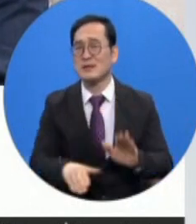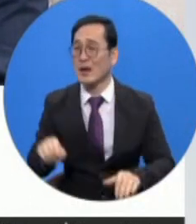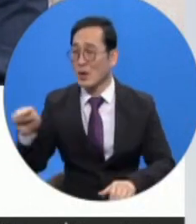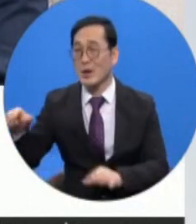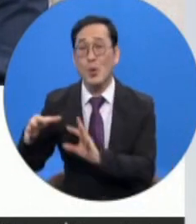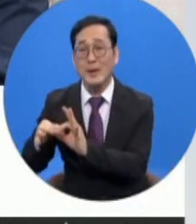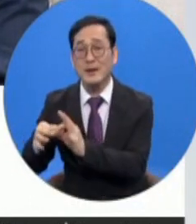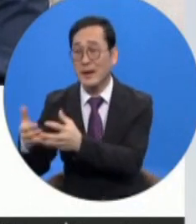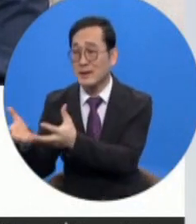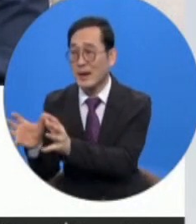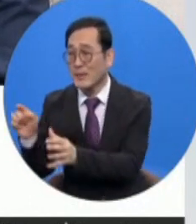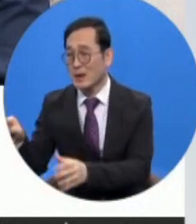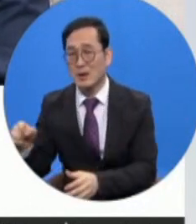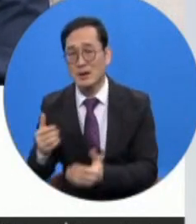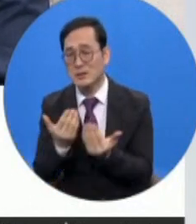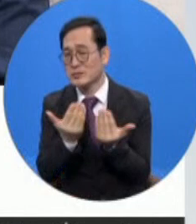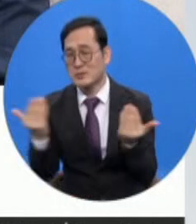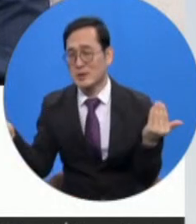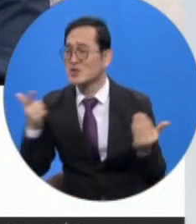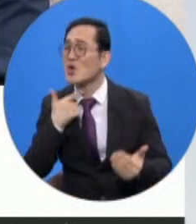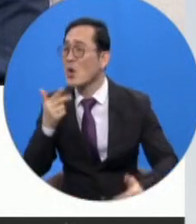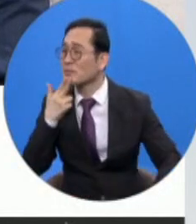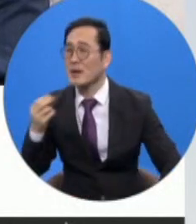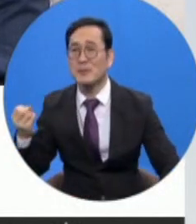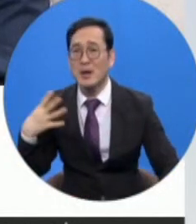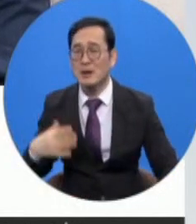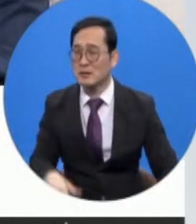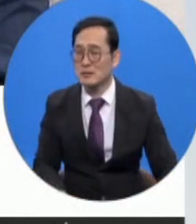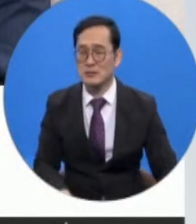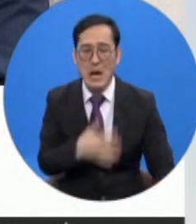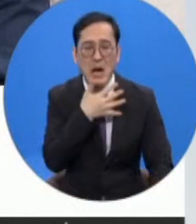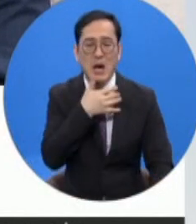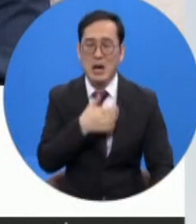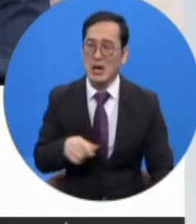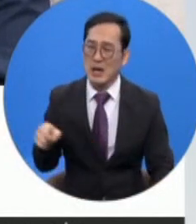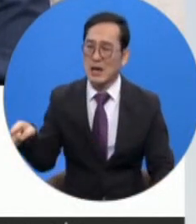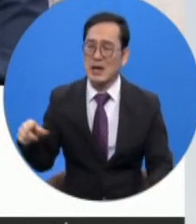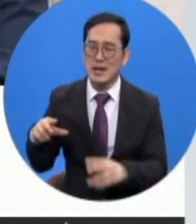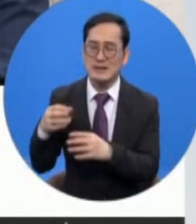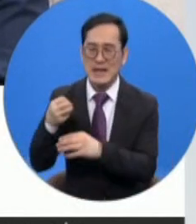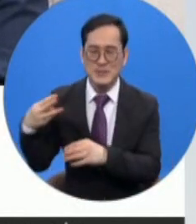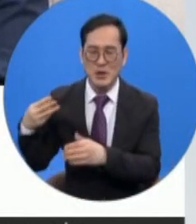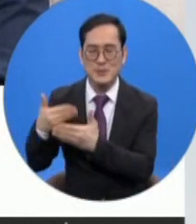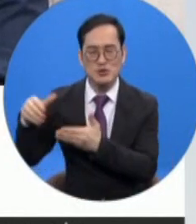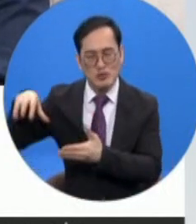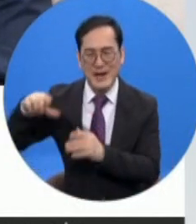없다라고 의문을 제기하자 김건희 씨가 삼성미술관이 아니라 성남 분당에 있는